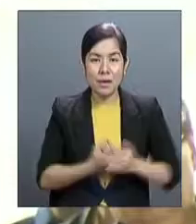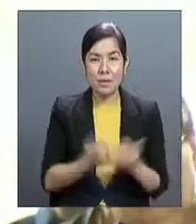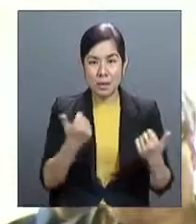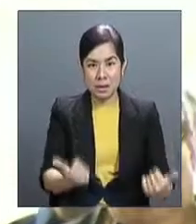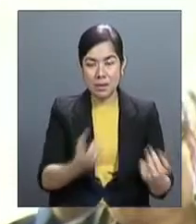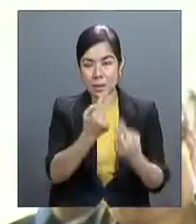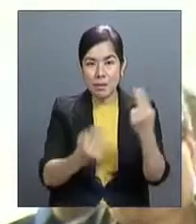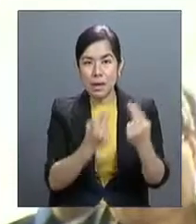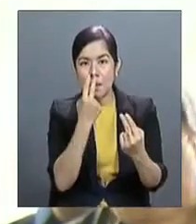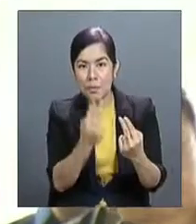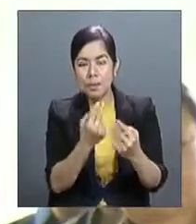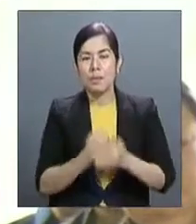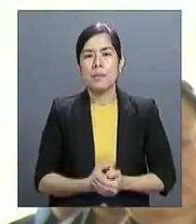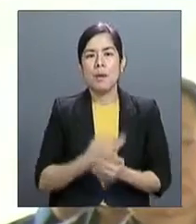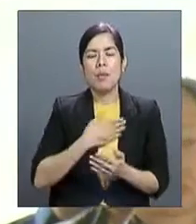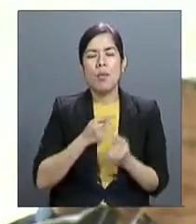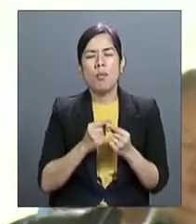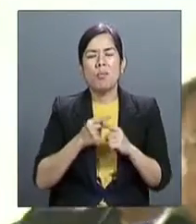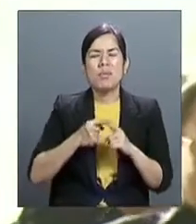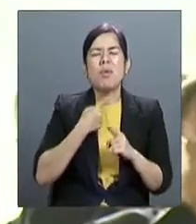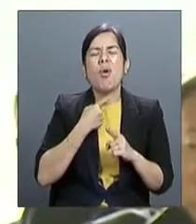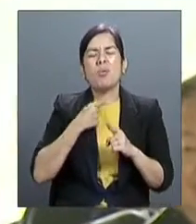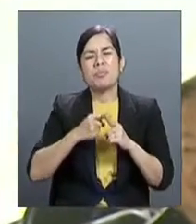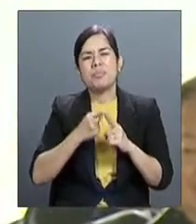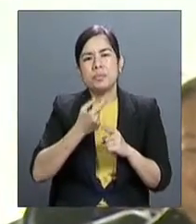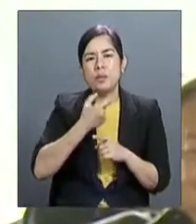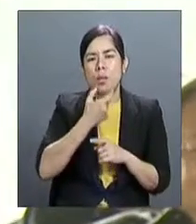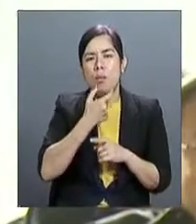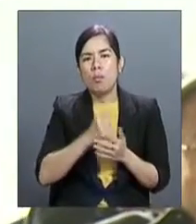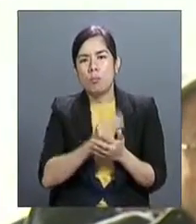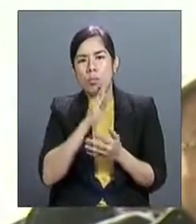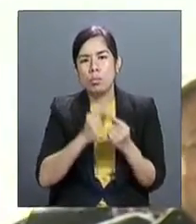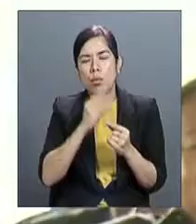เดี๋ยวจะเลยเวลาเยอะผมพูดมากก็เจ็บคอเหมือนกัน